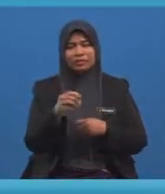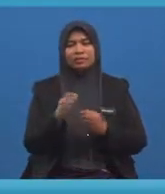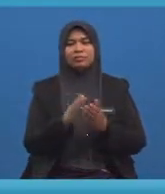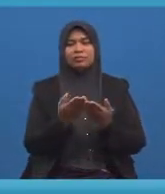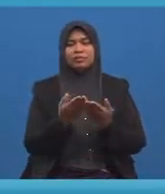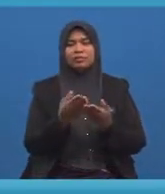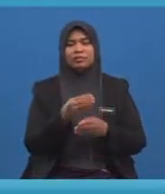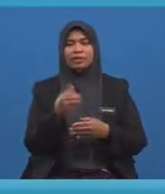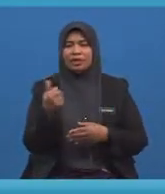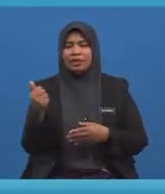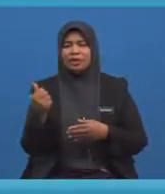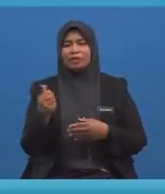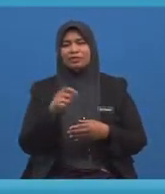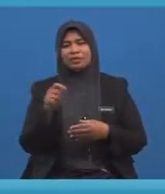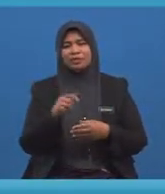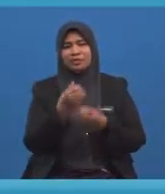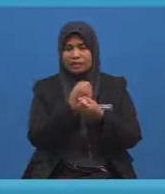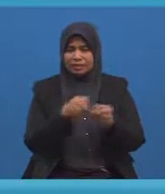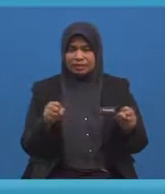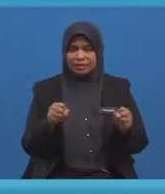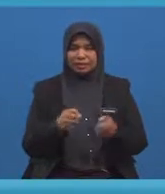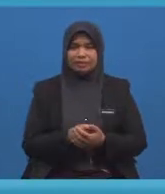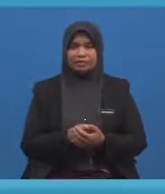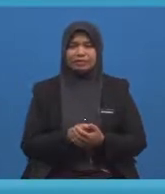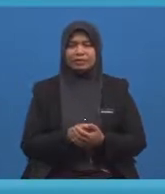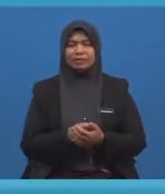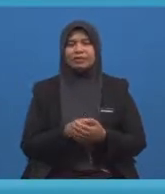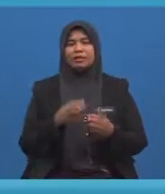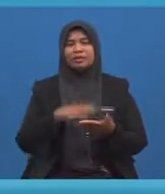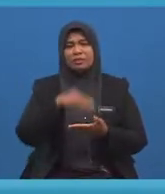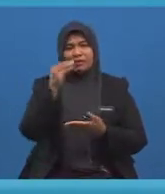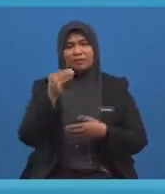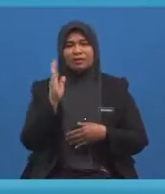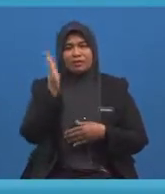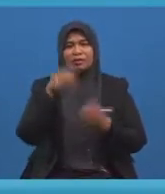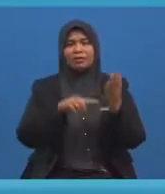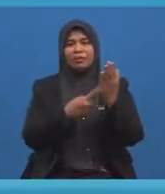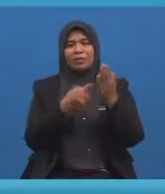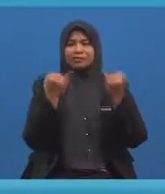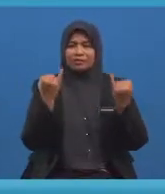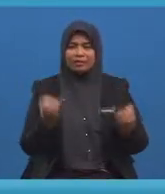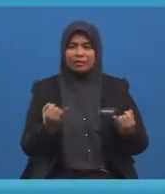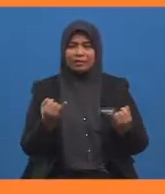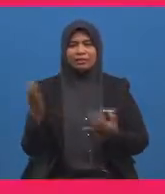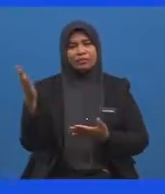tulis disediakan ya. Sesi pengajaran akan bermula sekarang.